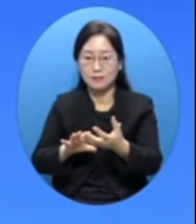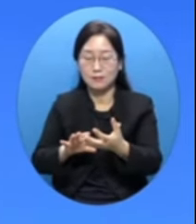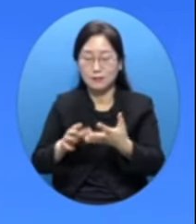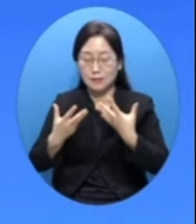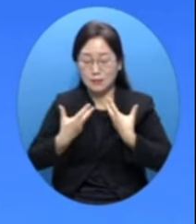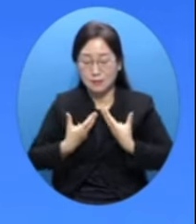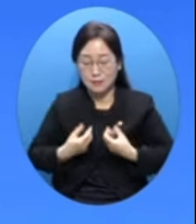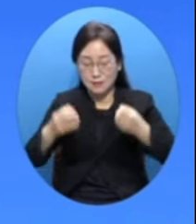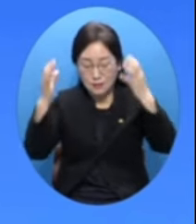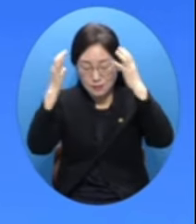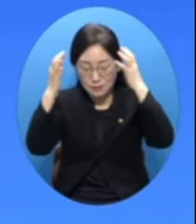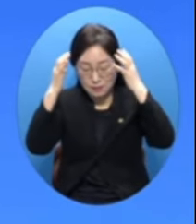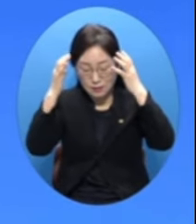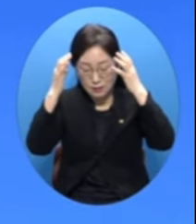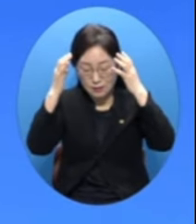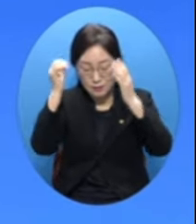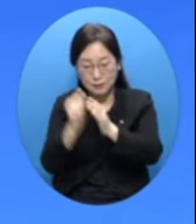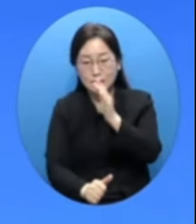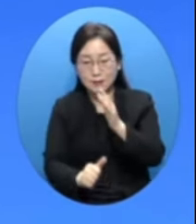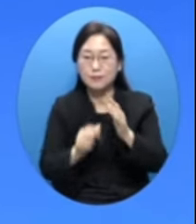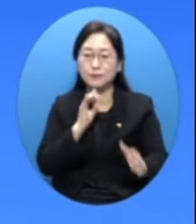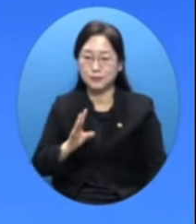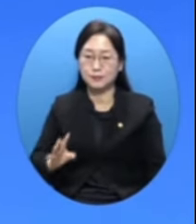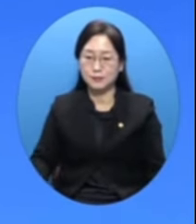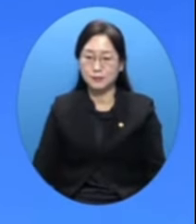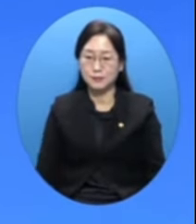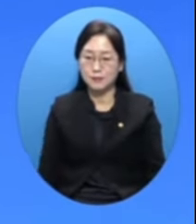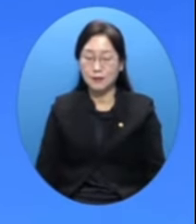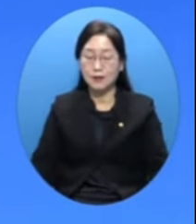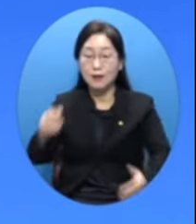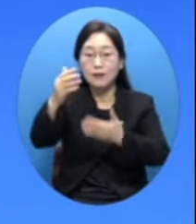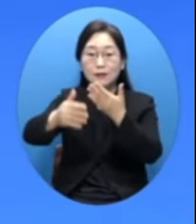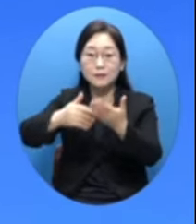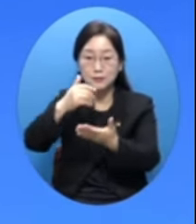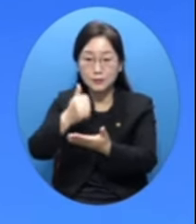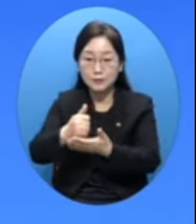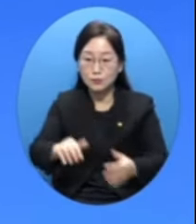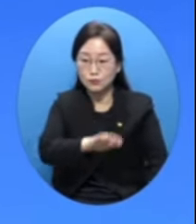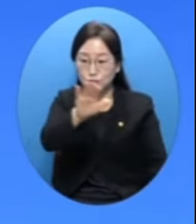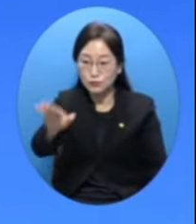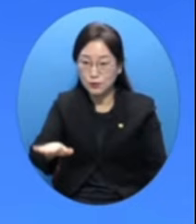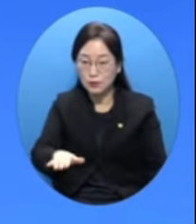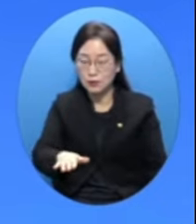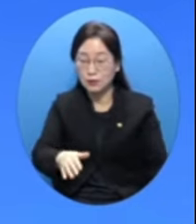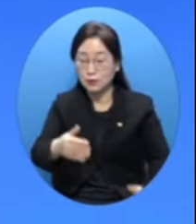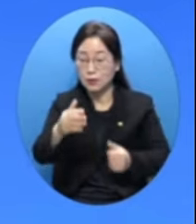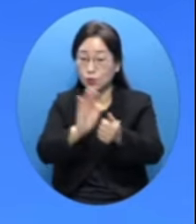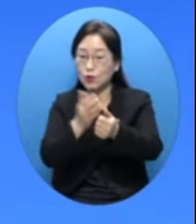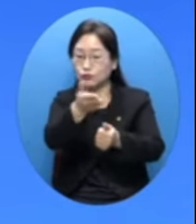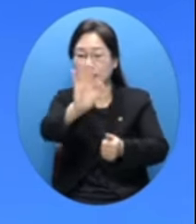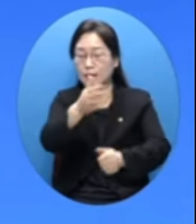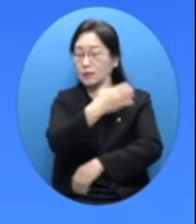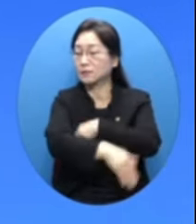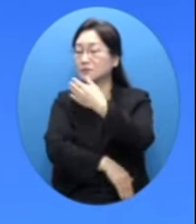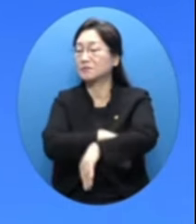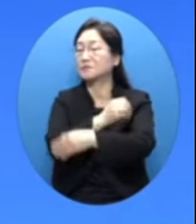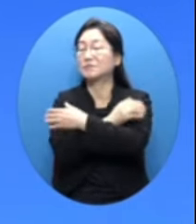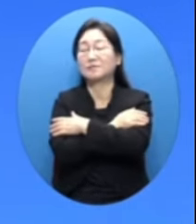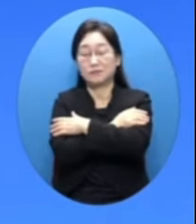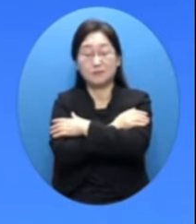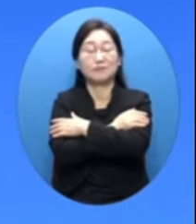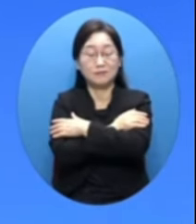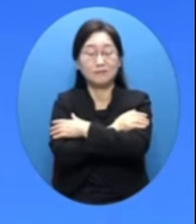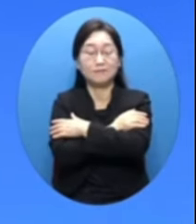절망과 고통의 수렁에 내가 빠지게 되는 것입니다. 그때 하나님은 우리를 도우지 않아 하십니다. 그냥 우리를 지켜보십니다.